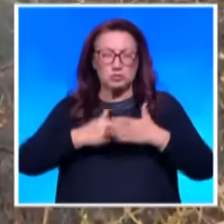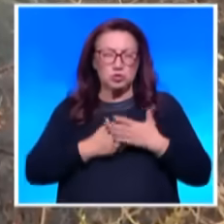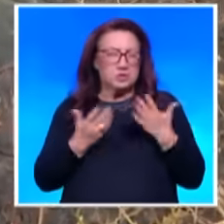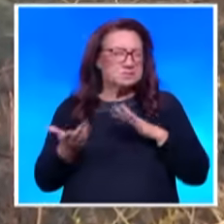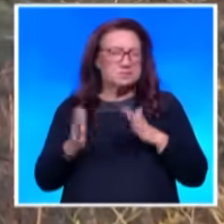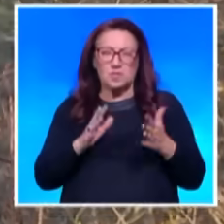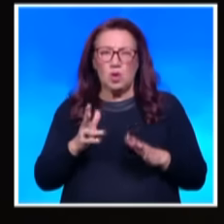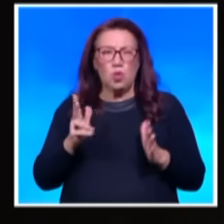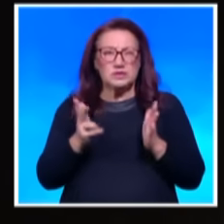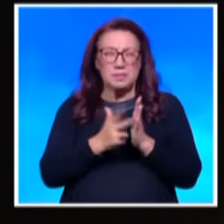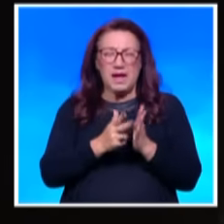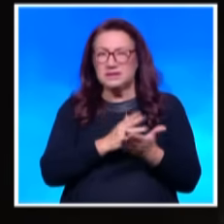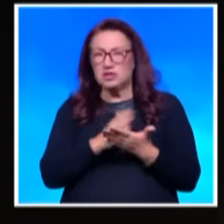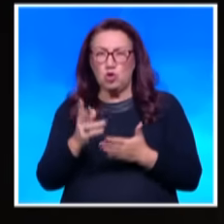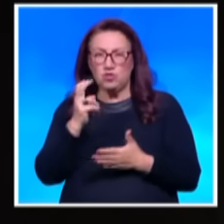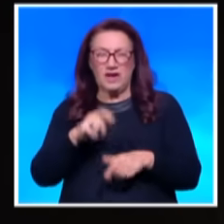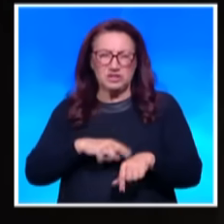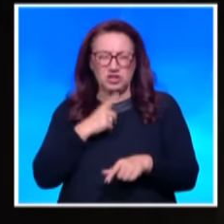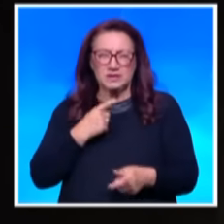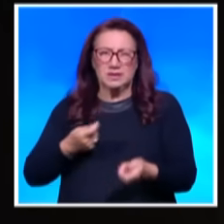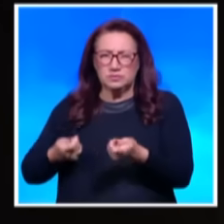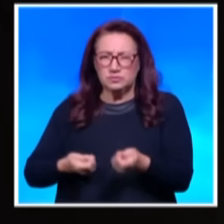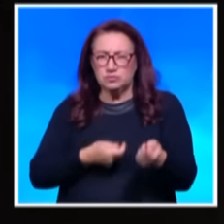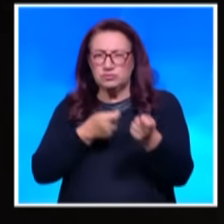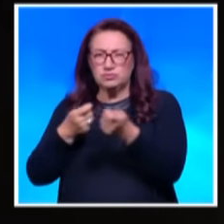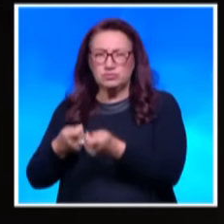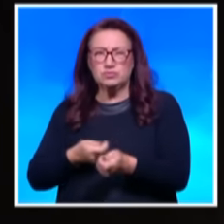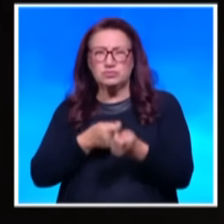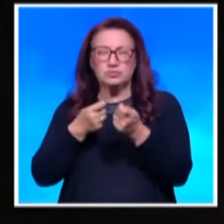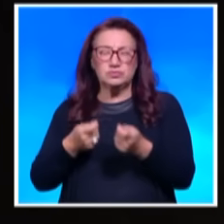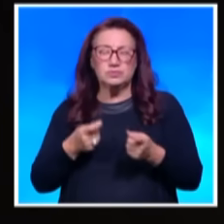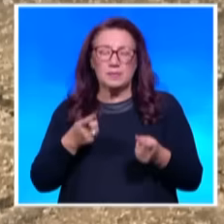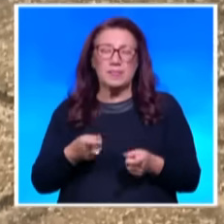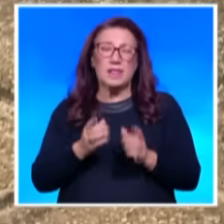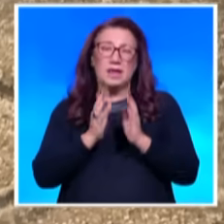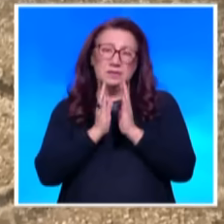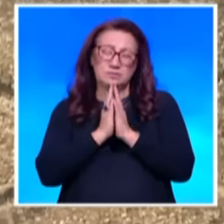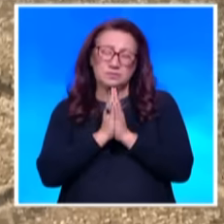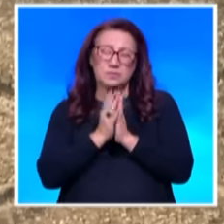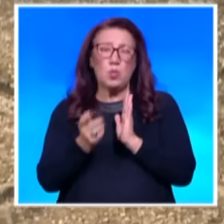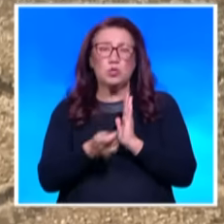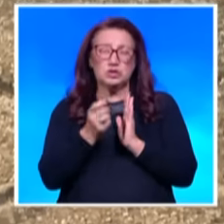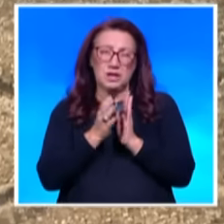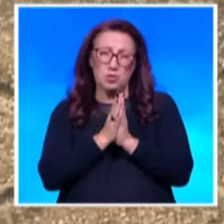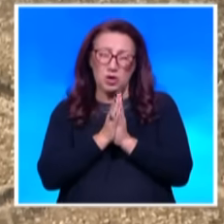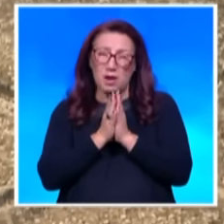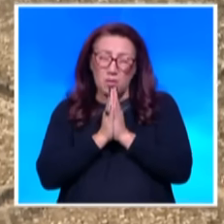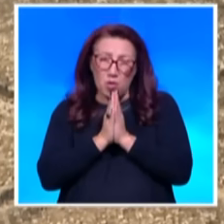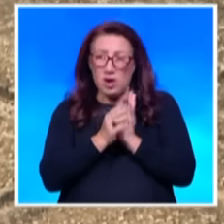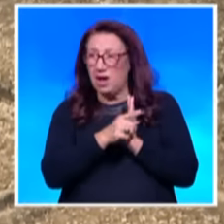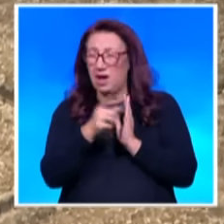около 18-20 часа. След безсънната нощ в битка с огъня пожарникарите имат само една молба. Да не палят.